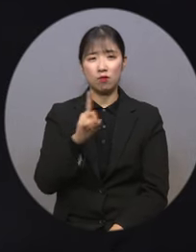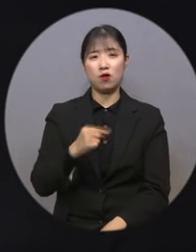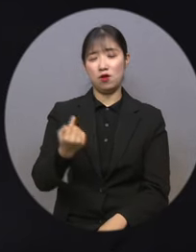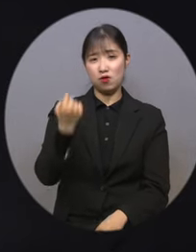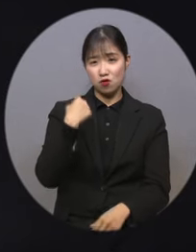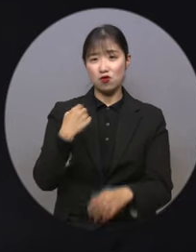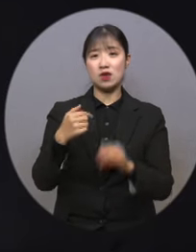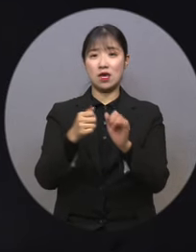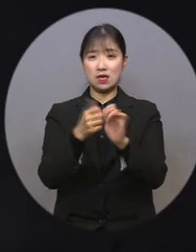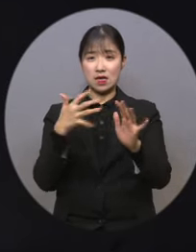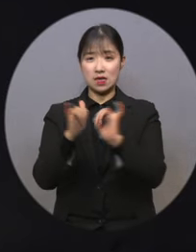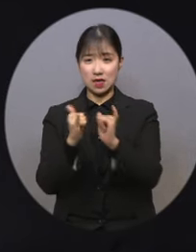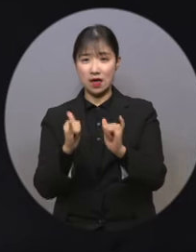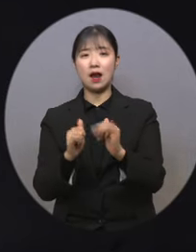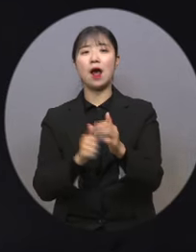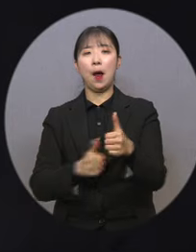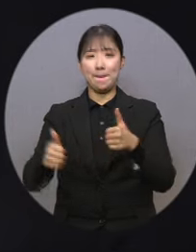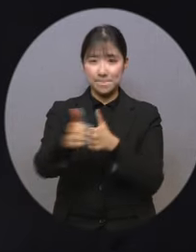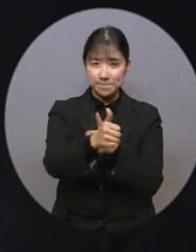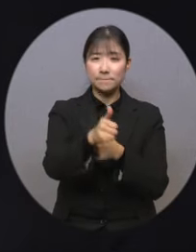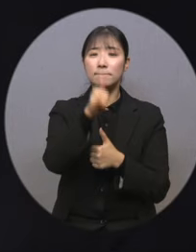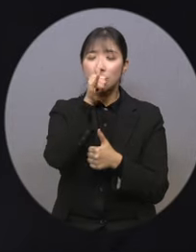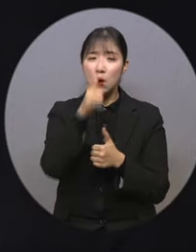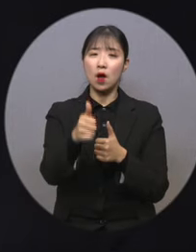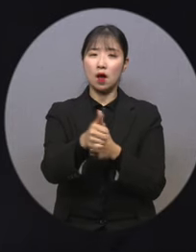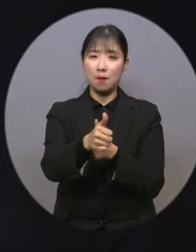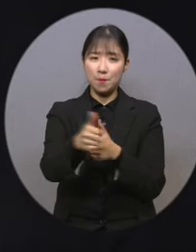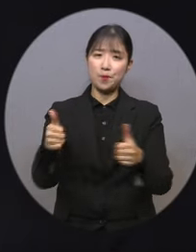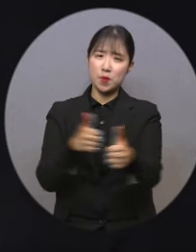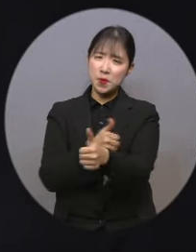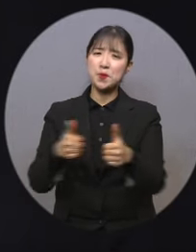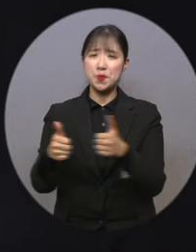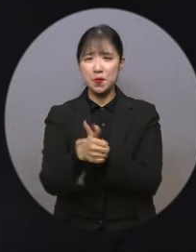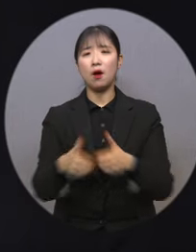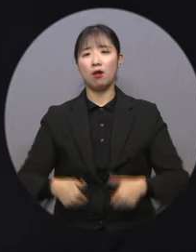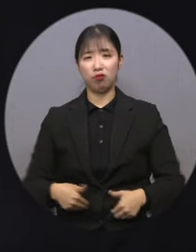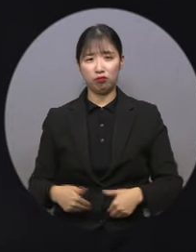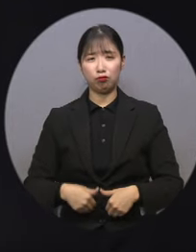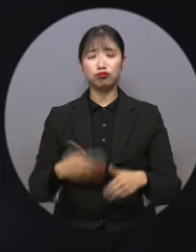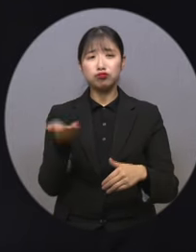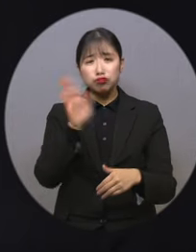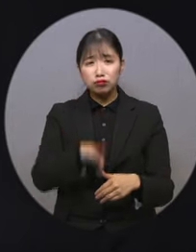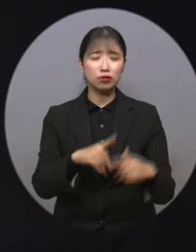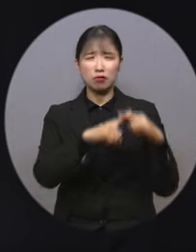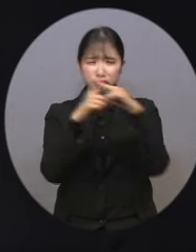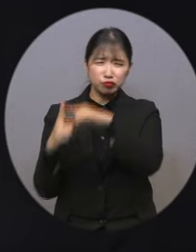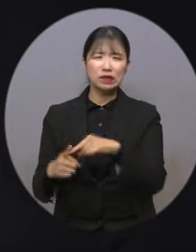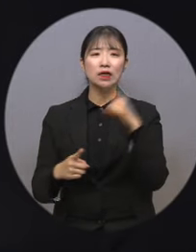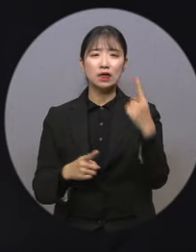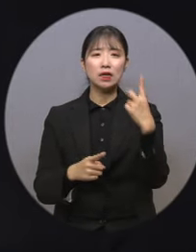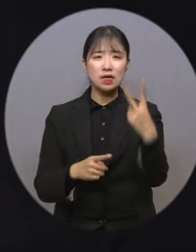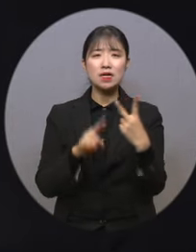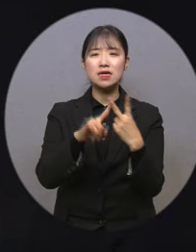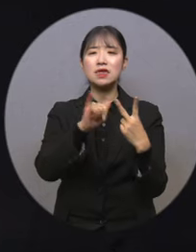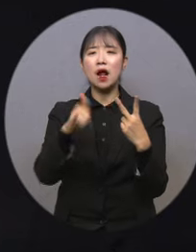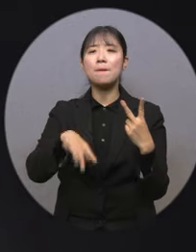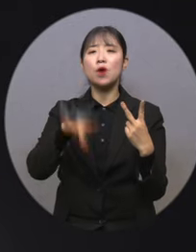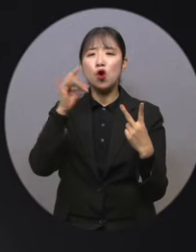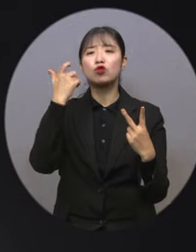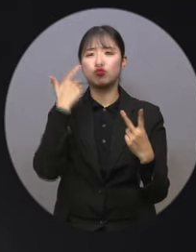있어야 돼요. 앞에 사람이 뒤에 갈 때도 있어야 돼요. 그렇게 안 하고 무조건 1번, 2번만 여론조사에 먼저